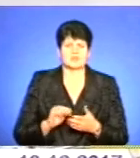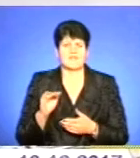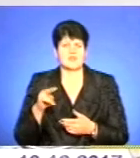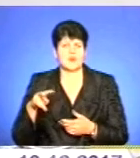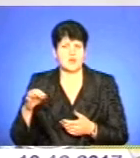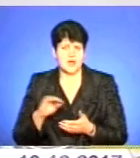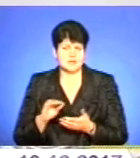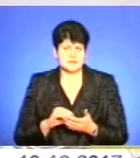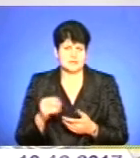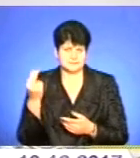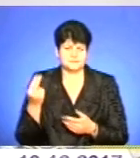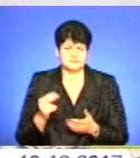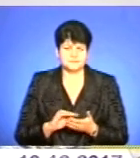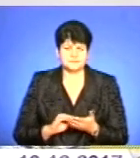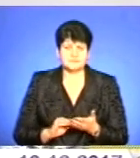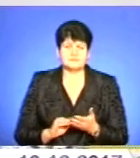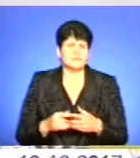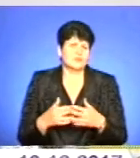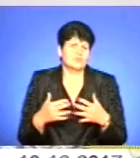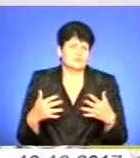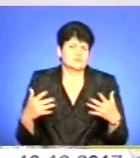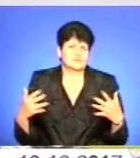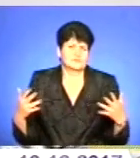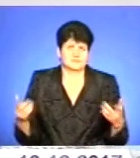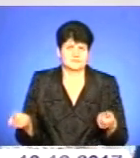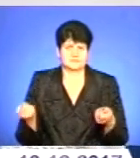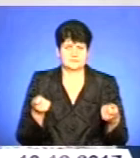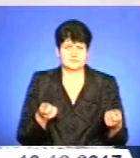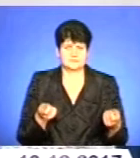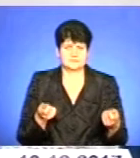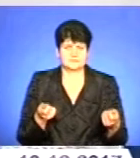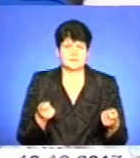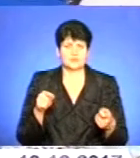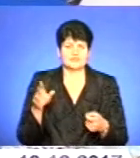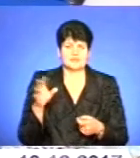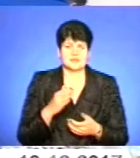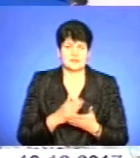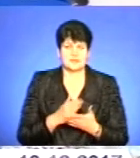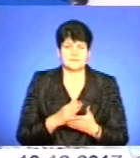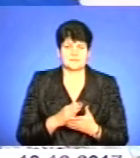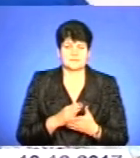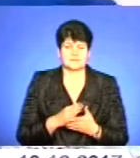фломастери, будь-які звичайні канцелярські приладдя. Тут все є. І емоції,